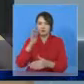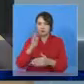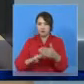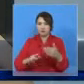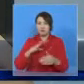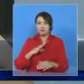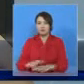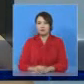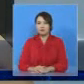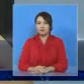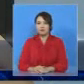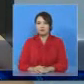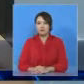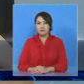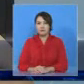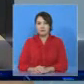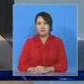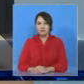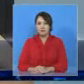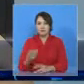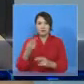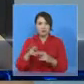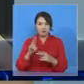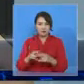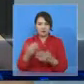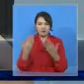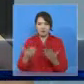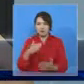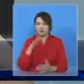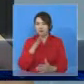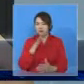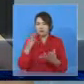білесіздер қаул бойынша, бірақ осы күнге дейін